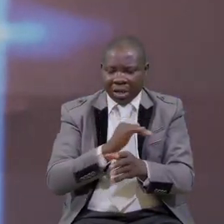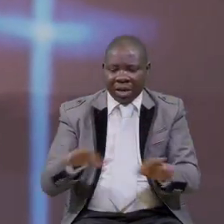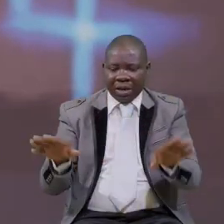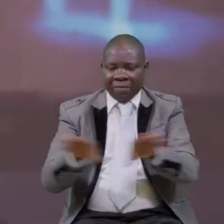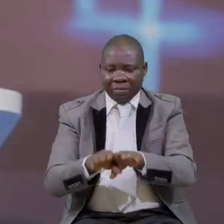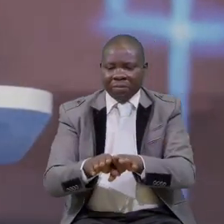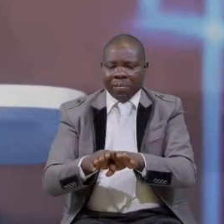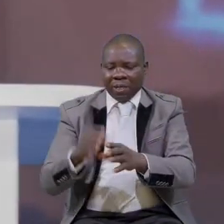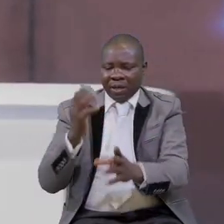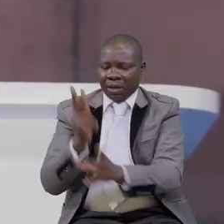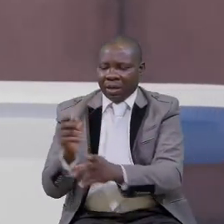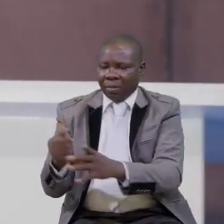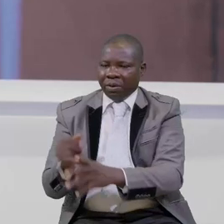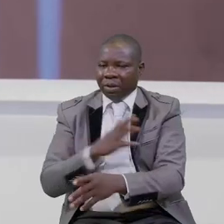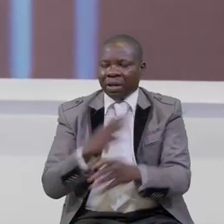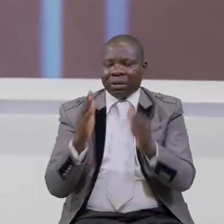prié.